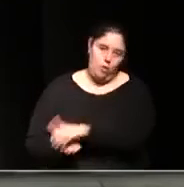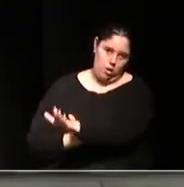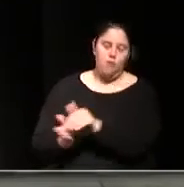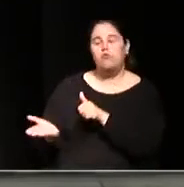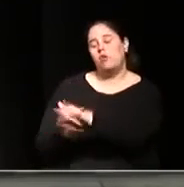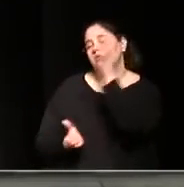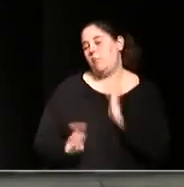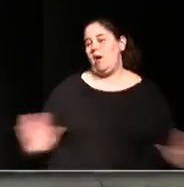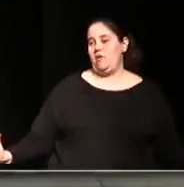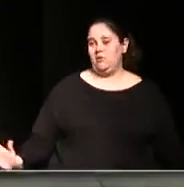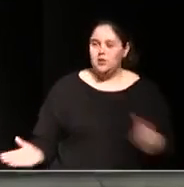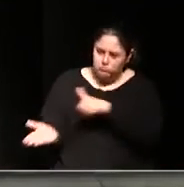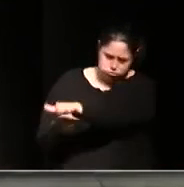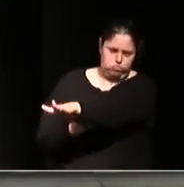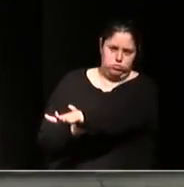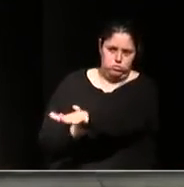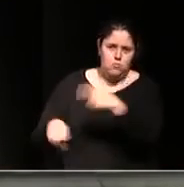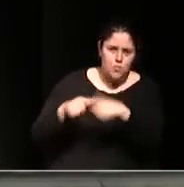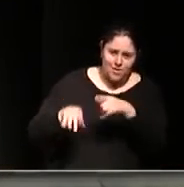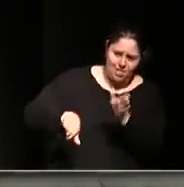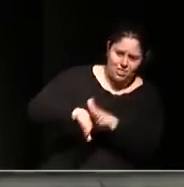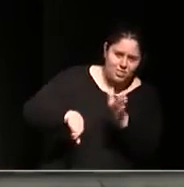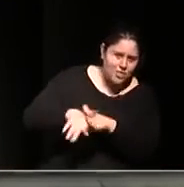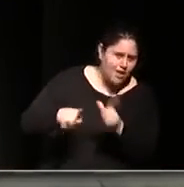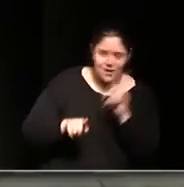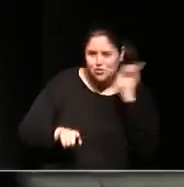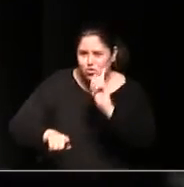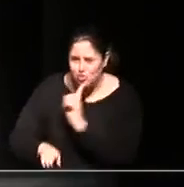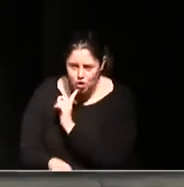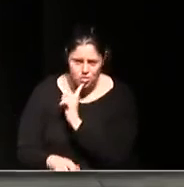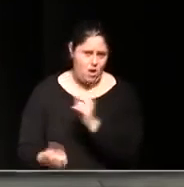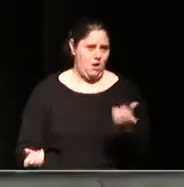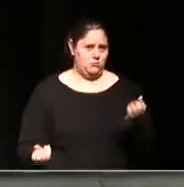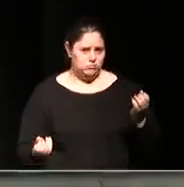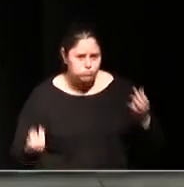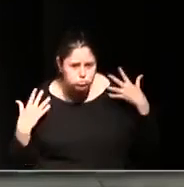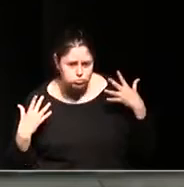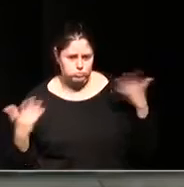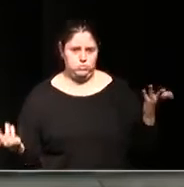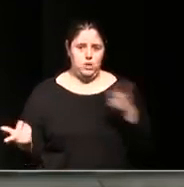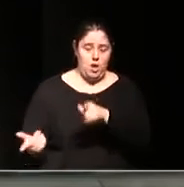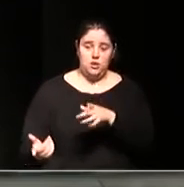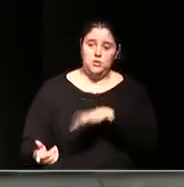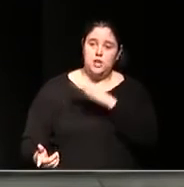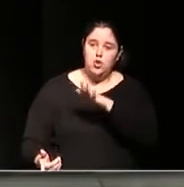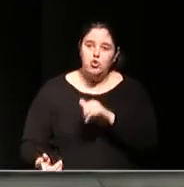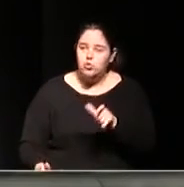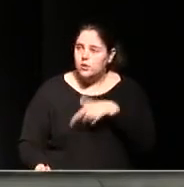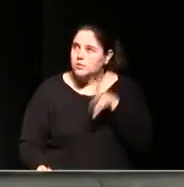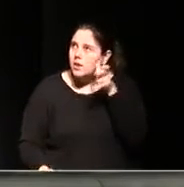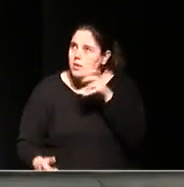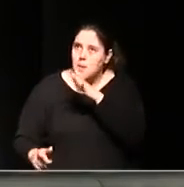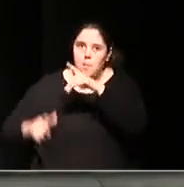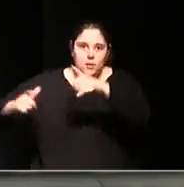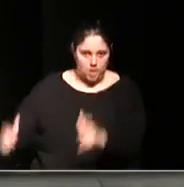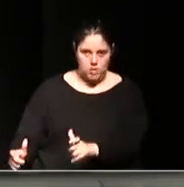Fem-los fora. Fem-los fora, aquesta dreta sorda, classista del senyor Turull, que sent pantans.